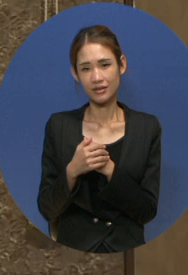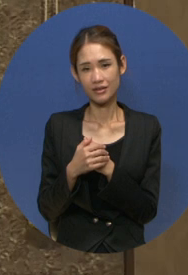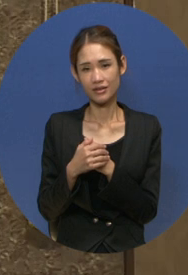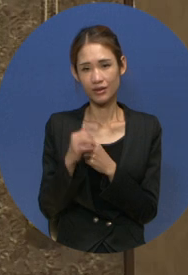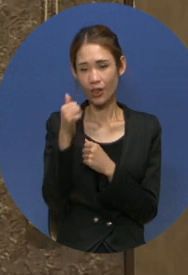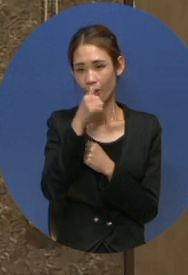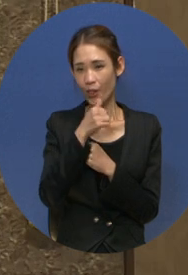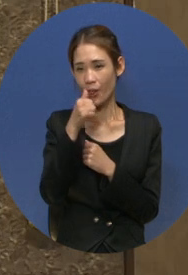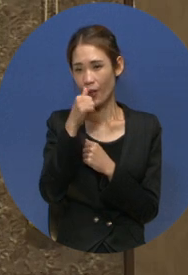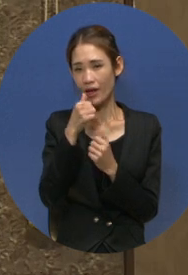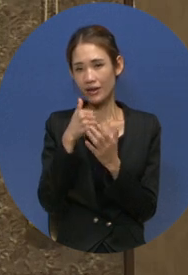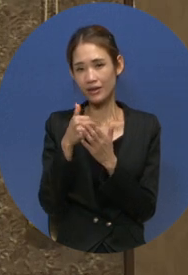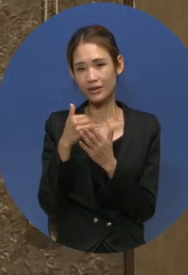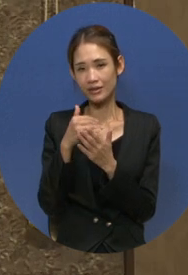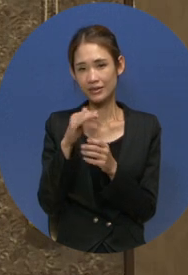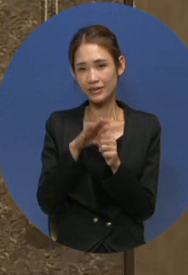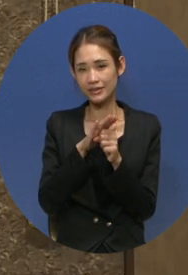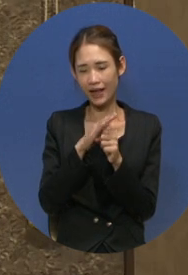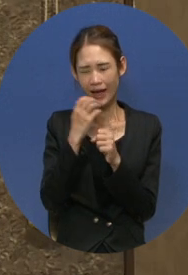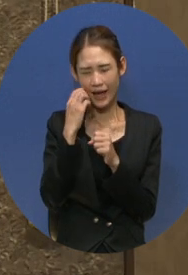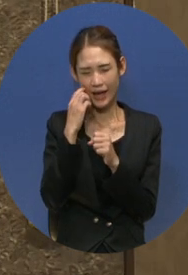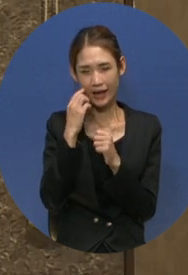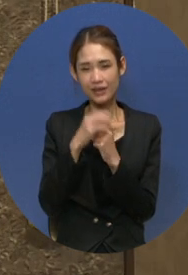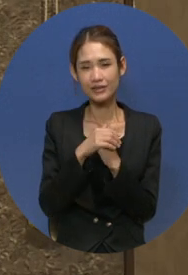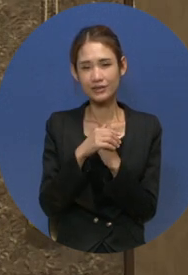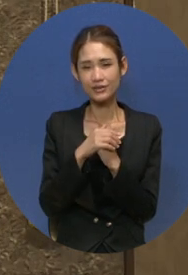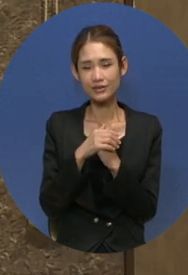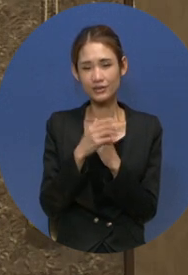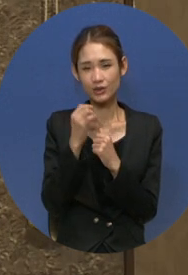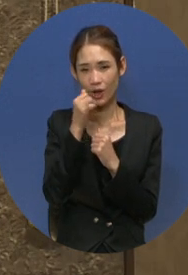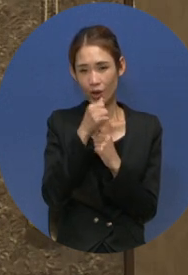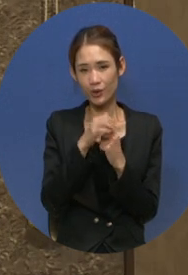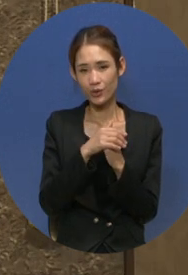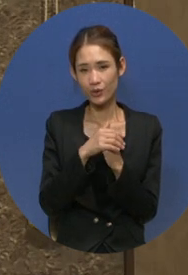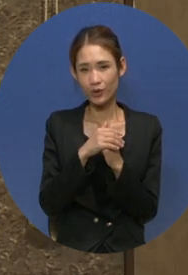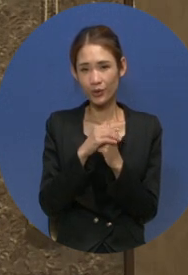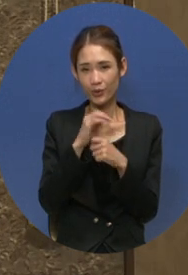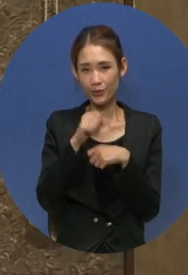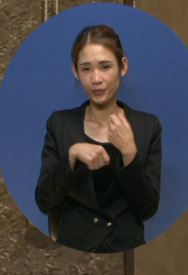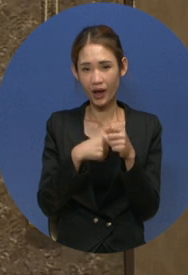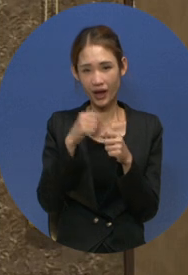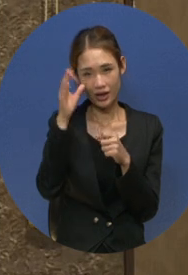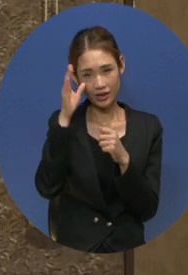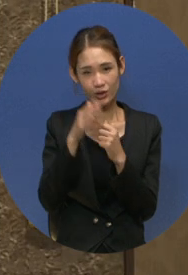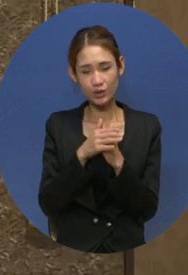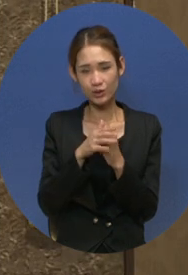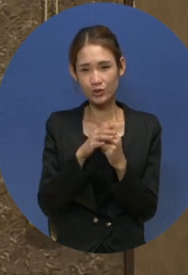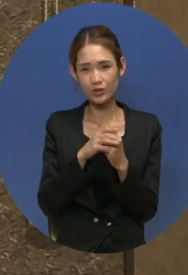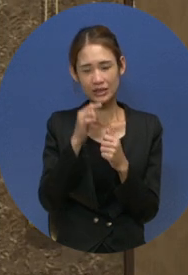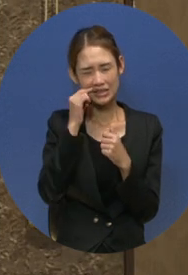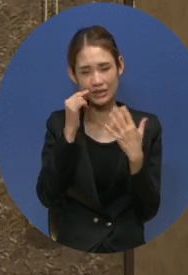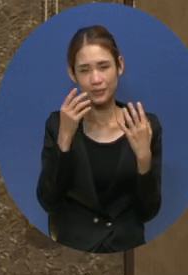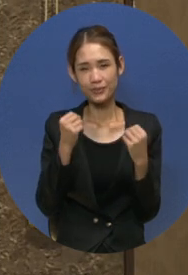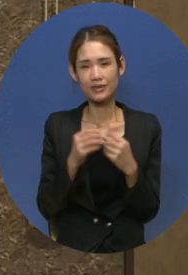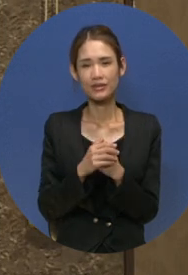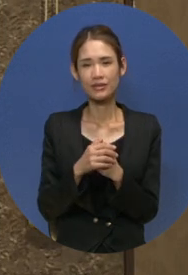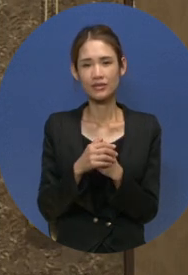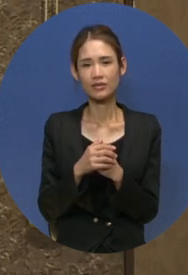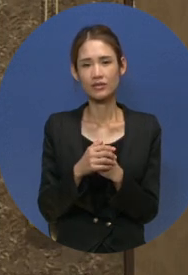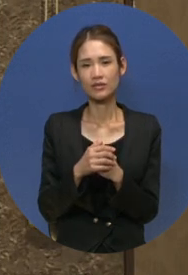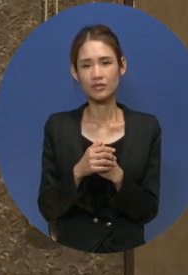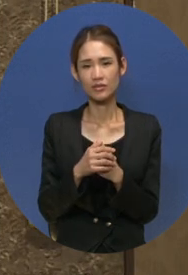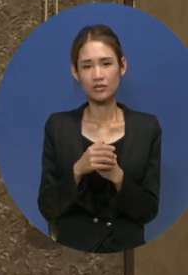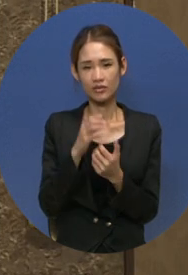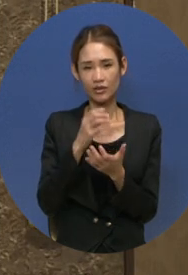고양이 그림 너무 이렇게 사랑스러운 고양인데요. 네. 요즘 또 뭐 사람들이 반려묘, 반려견 그런 거 굉장히 열풍이잖아요. 맞습니다. 네, 그리고